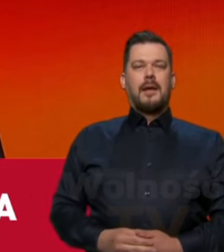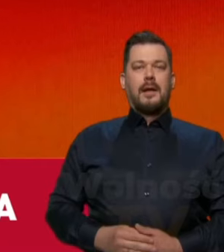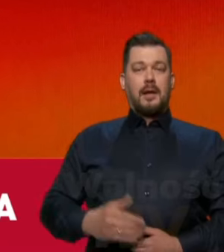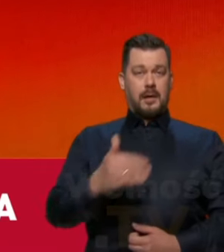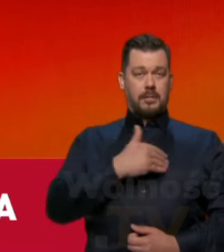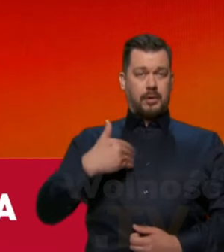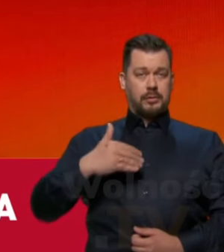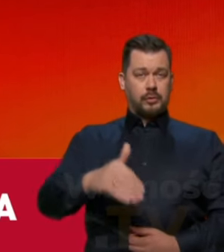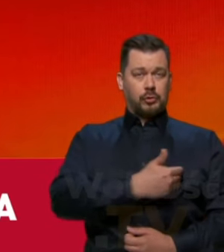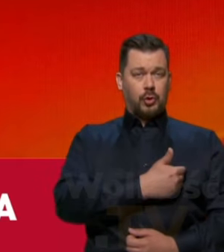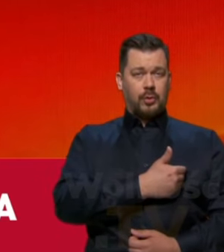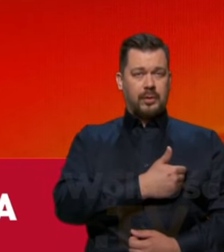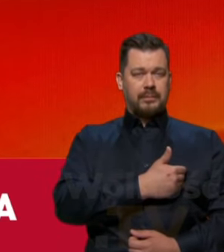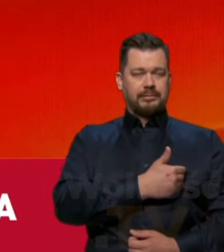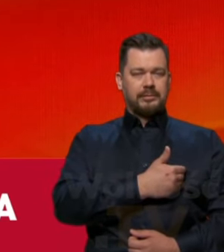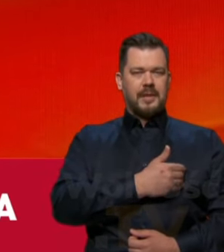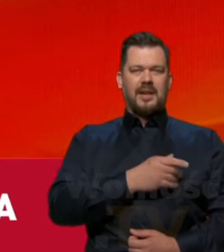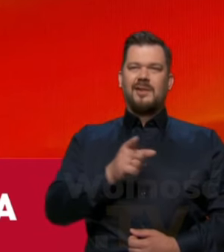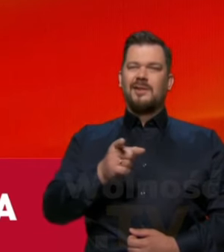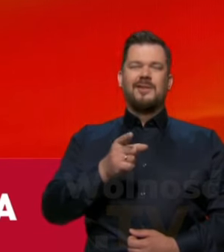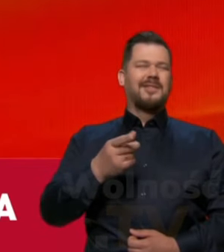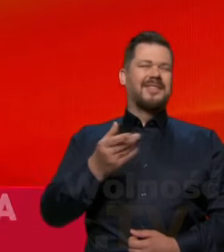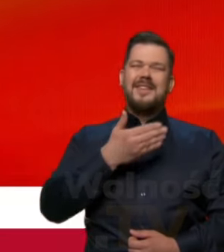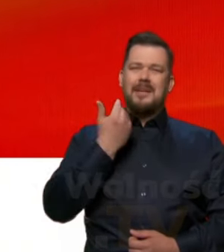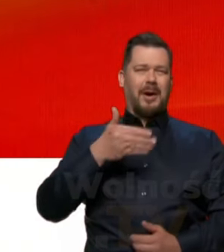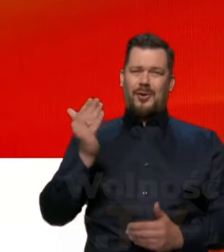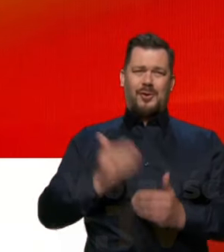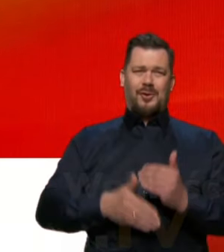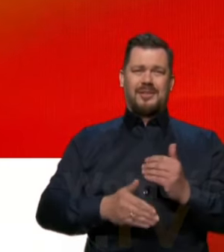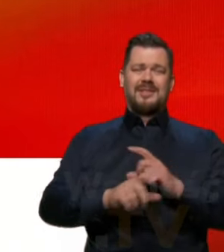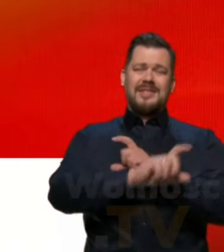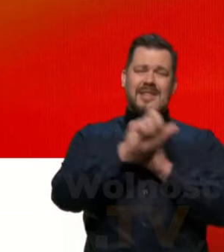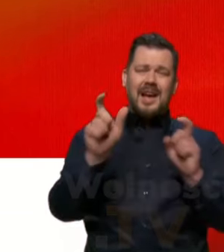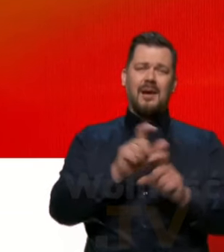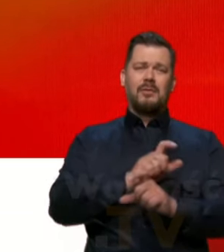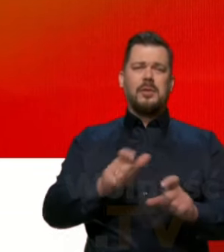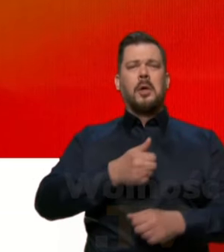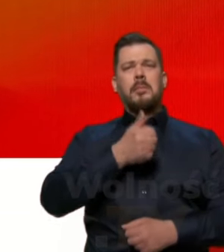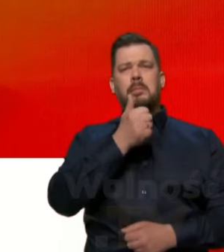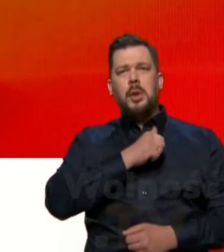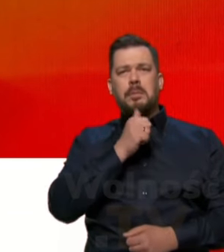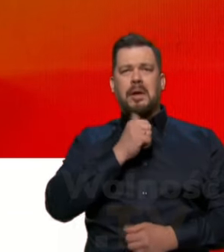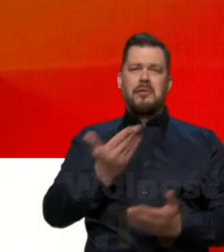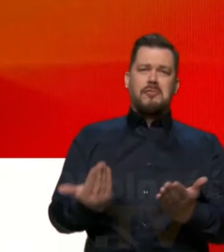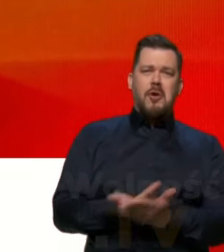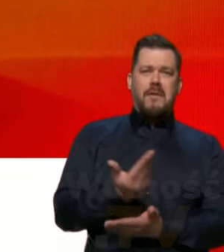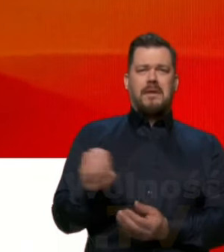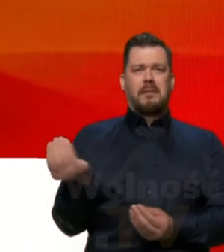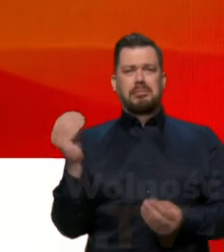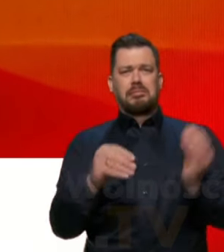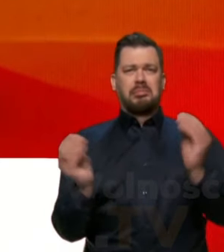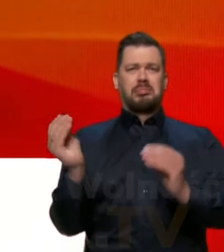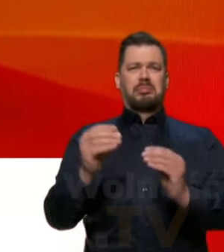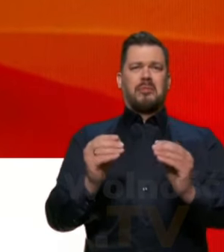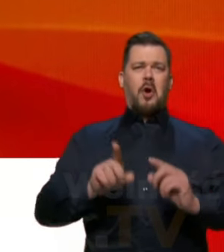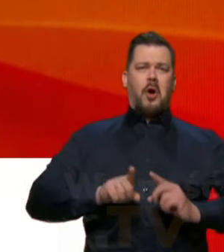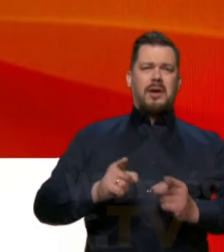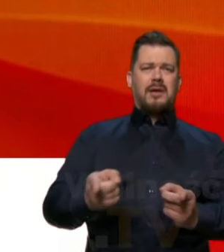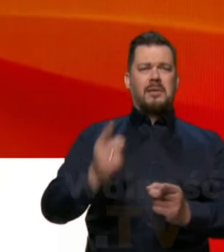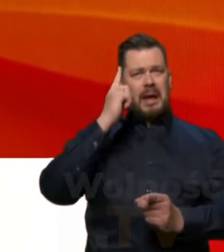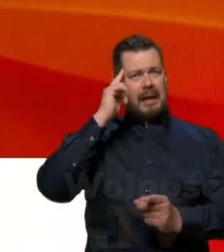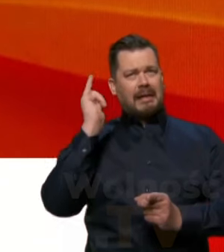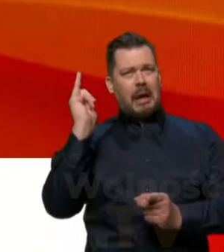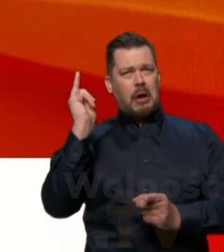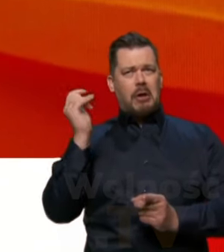Polskie szkoły są niekończącym się pasmem eksperymentów organizacyjnych, programowych,